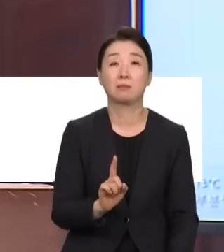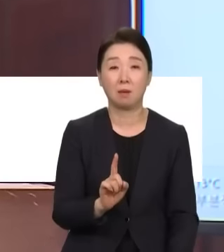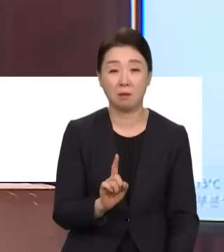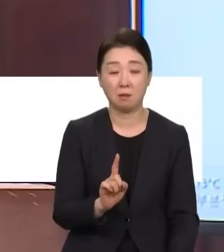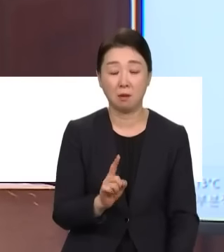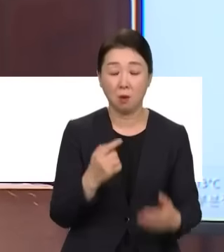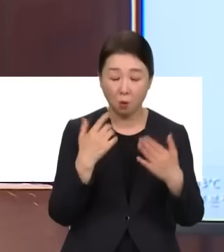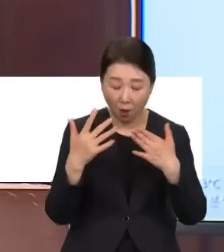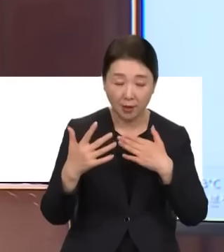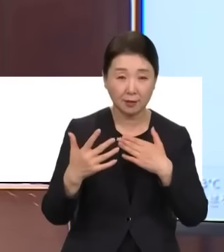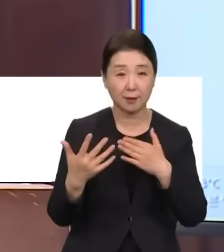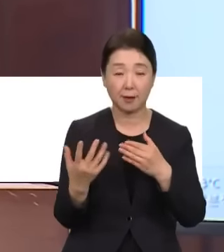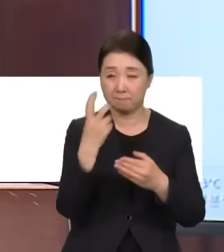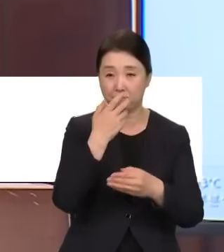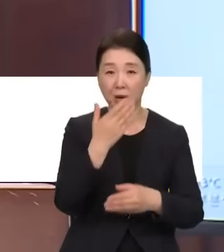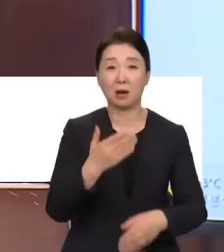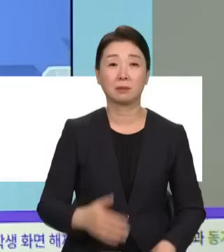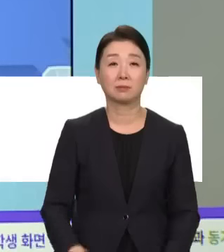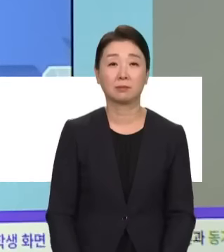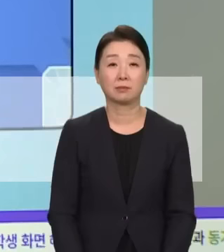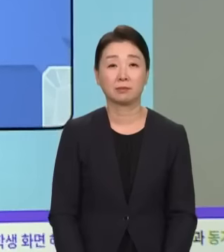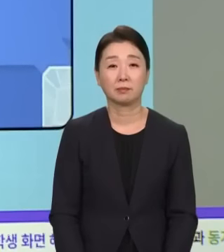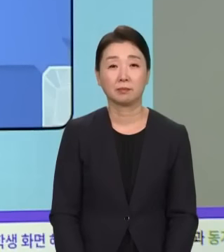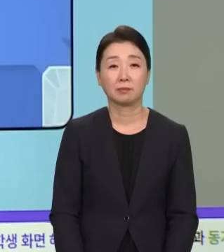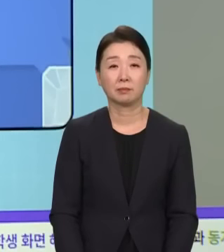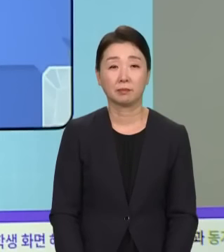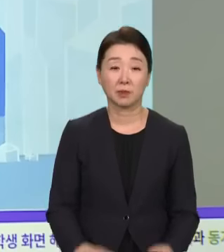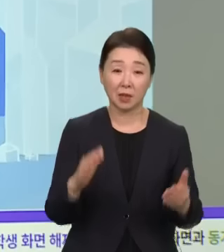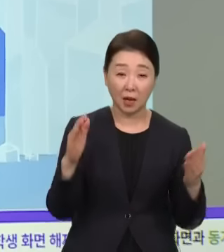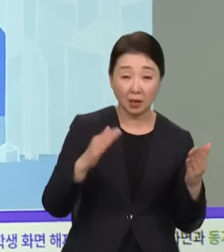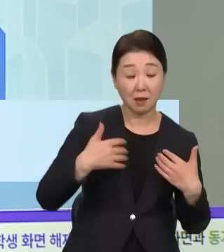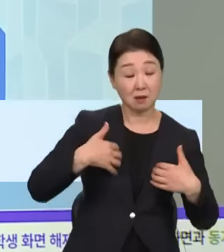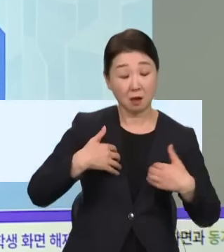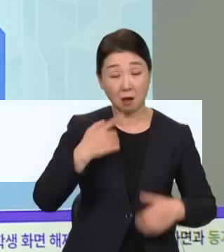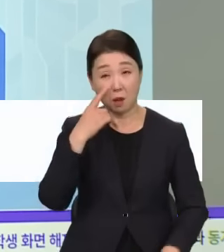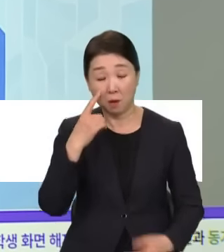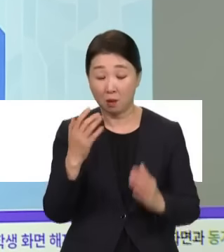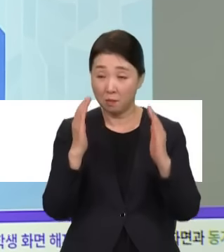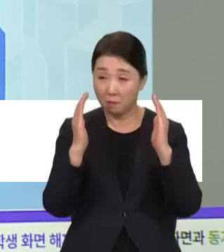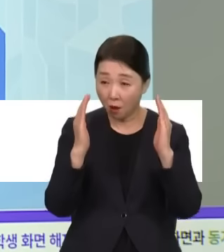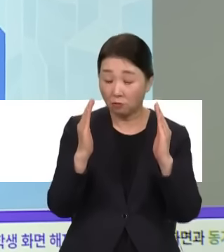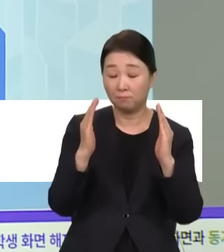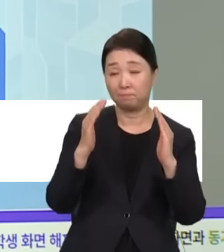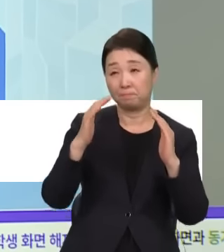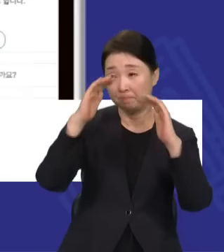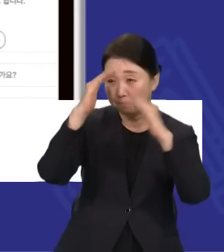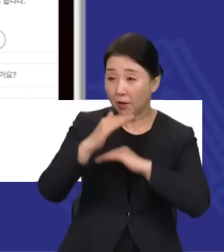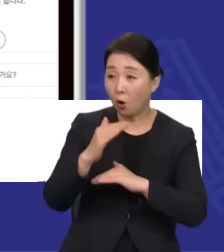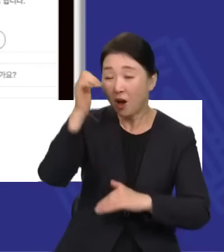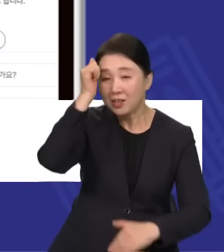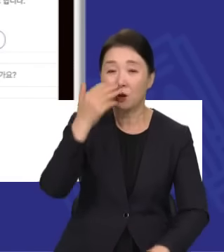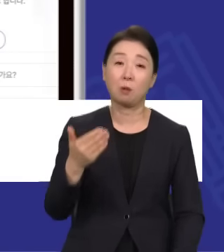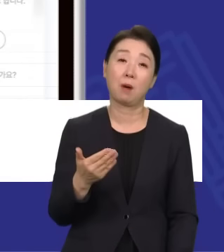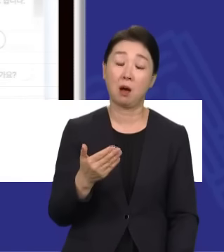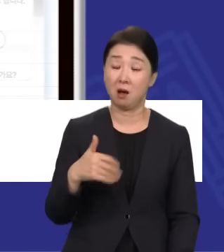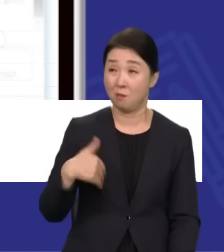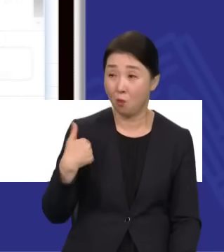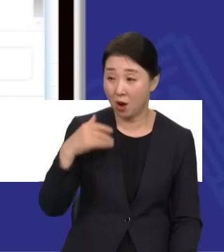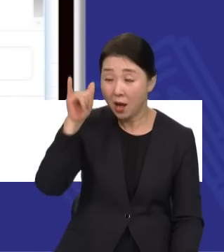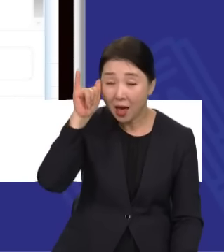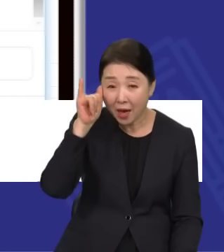더욱더 적극적으로 검토할 수 있습니다. 학생은 게임을 하며 배운 내용을 익힐 수도 있고 모르는 개념을